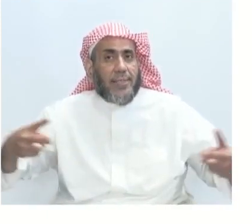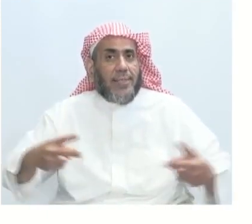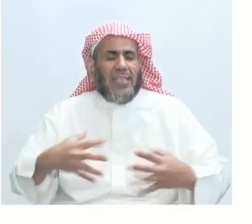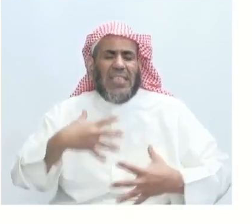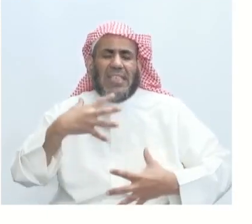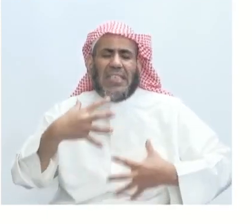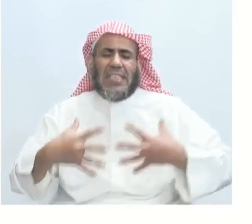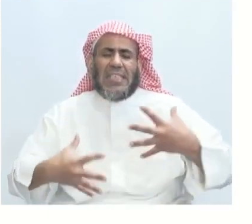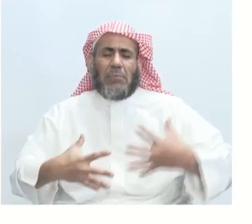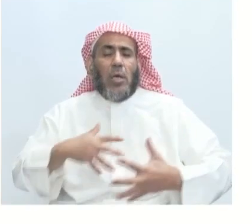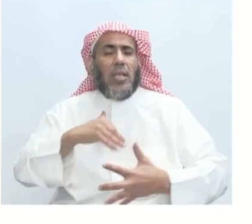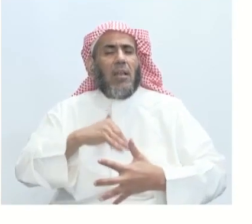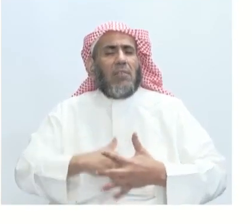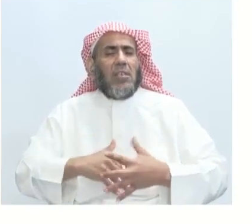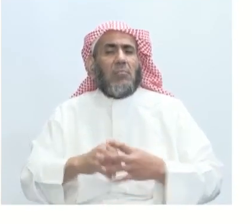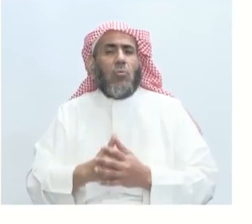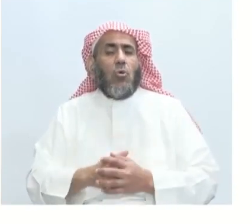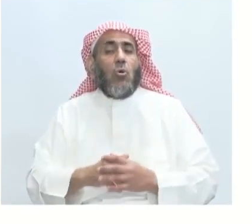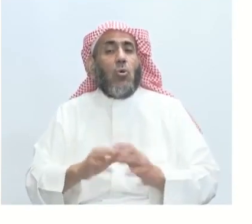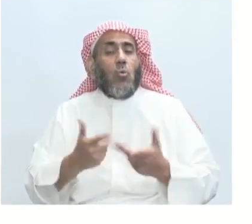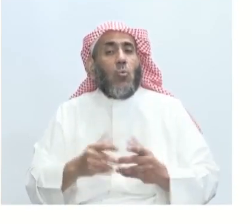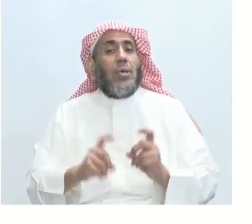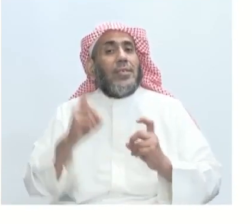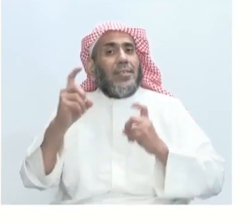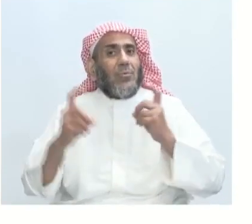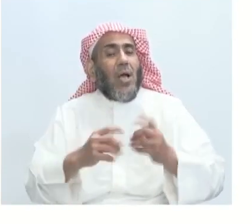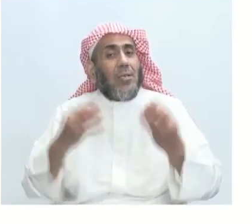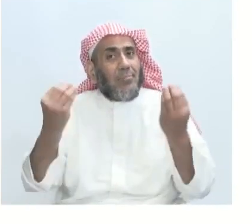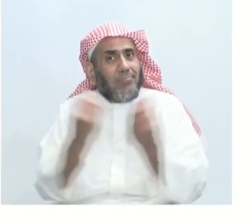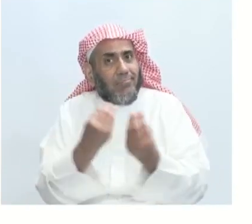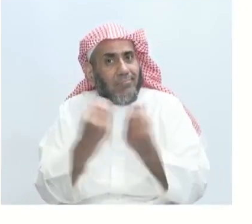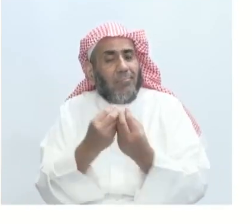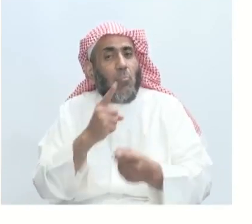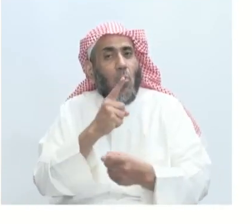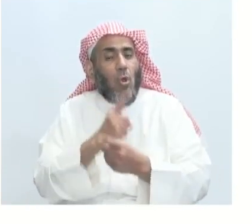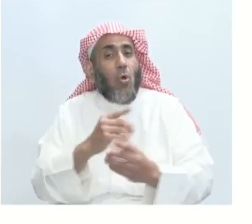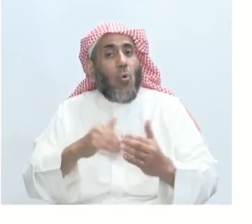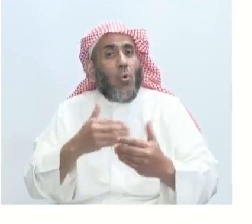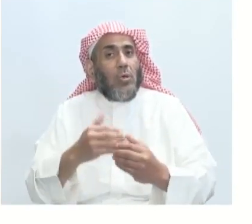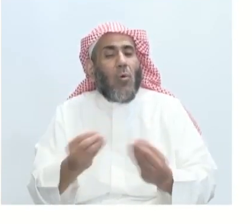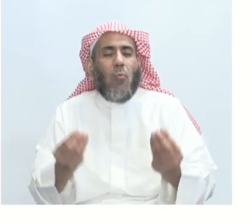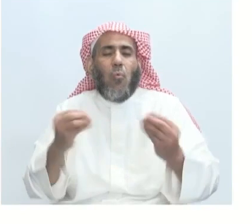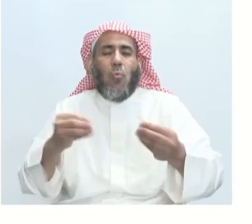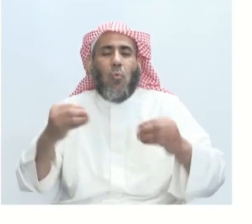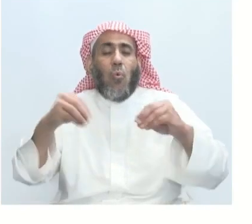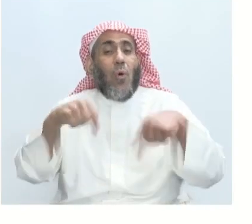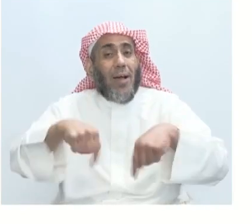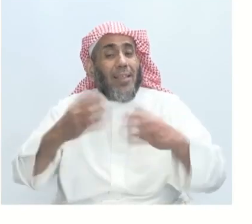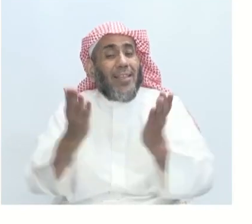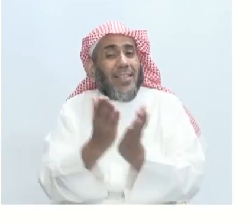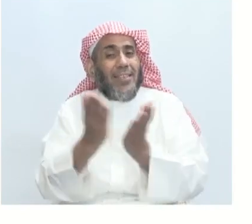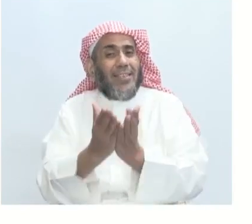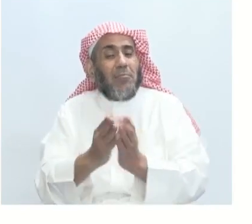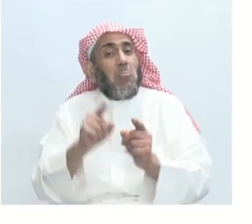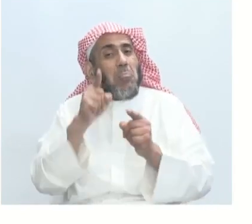الاضطرابات النفسيه وسنناقش وانتم باذن الله وسوف نثري هذا هذا الدرس